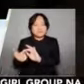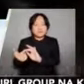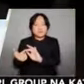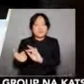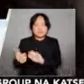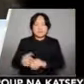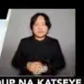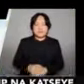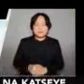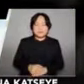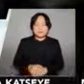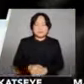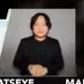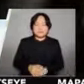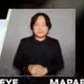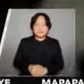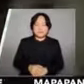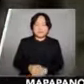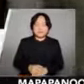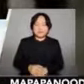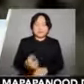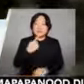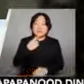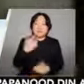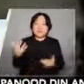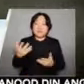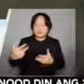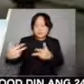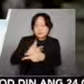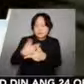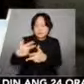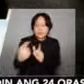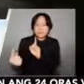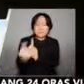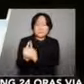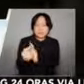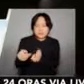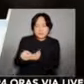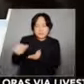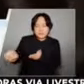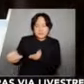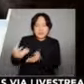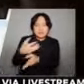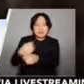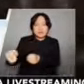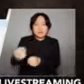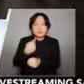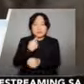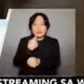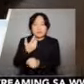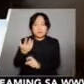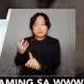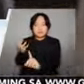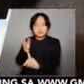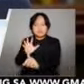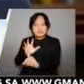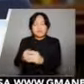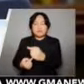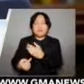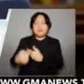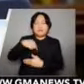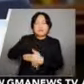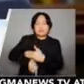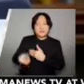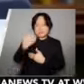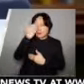meet-up isinet ng suspect sa kalye ng Kirikada. Lingid sa kanyang kaalaman, puro alagad na pala ng batas ang katransaksyon niya. We're